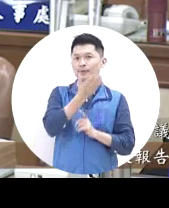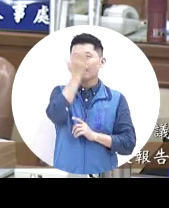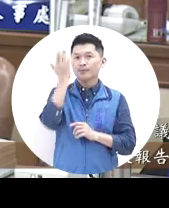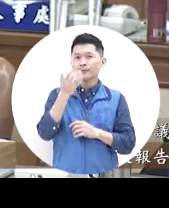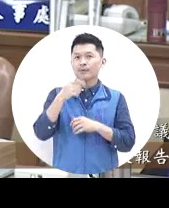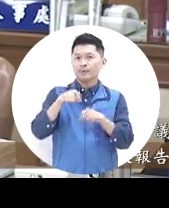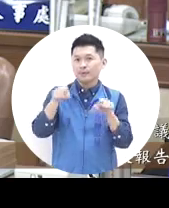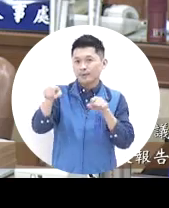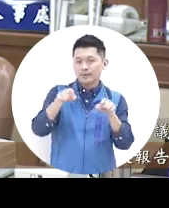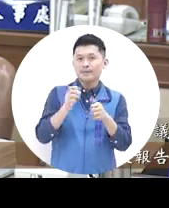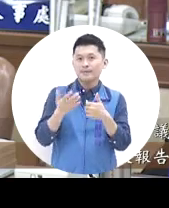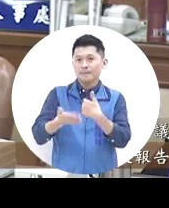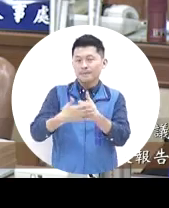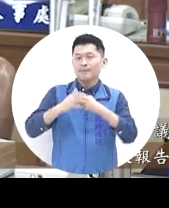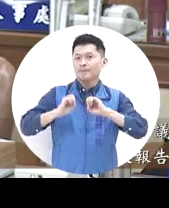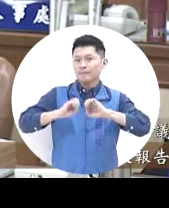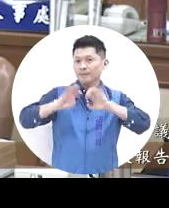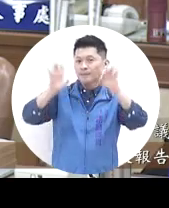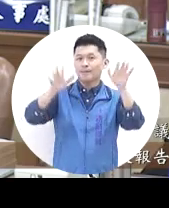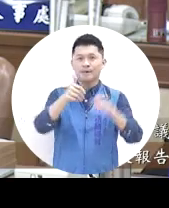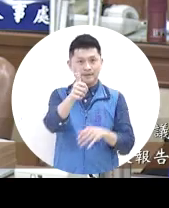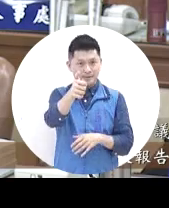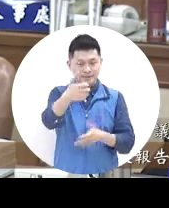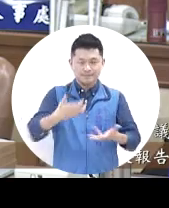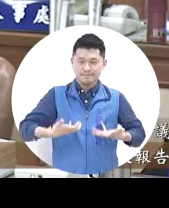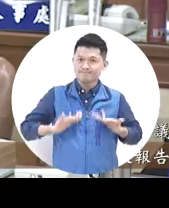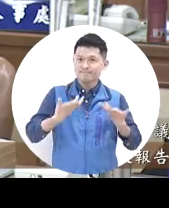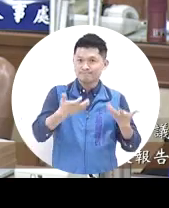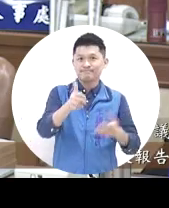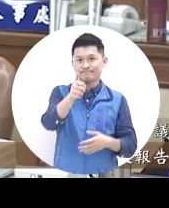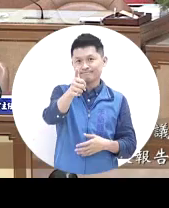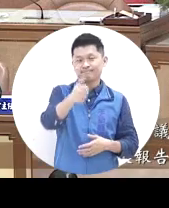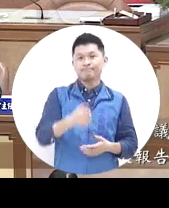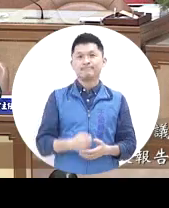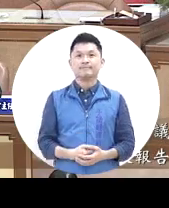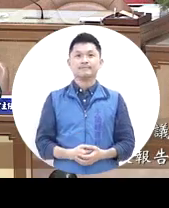谢谢他为我们新北市来做的贡献，谢谢，